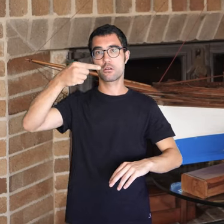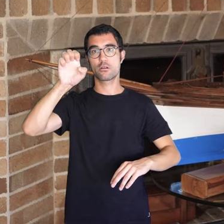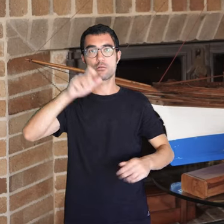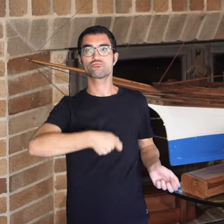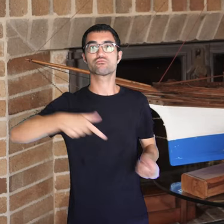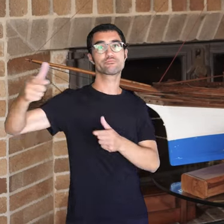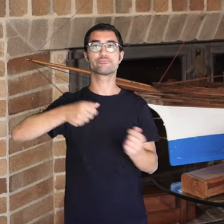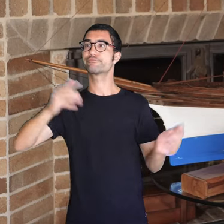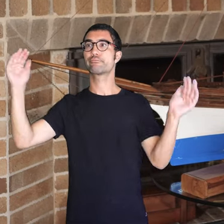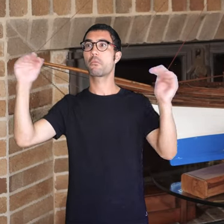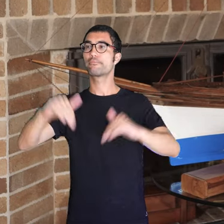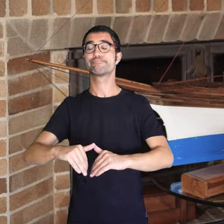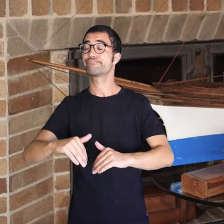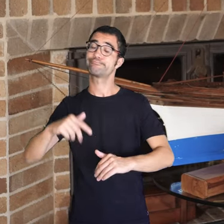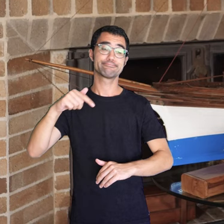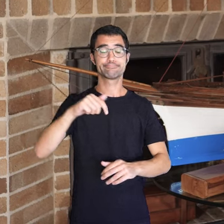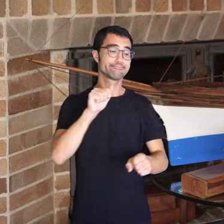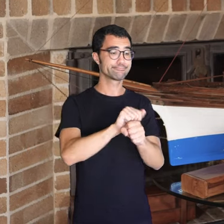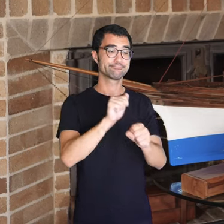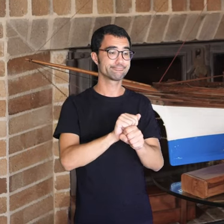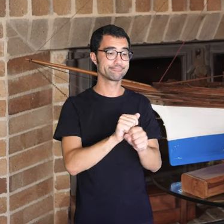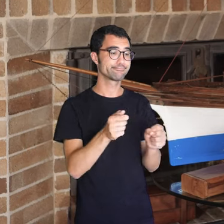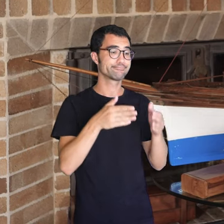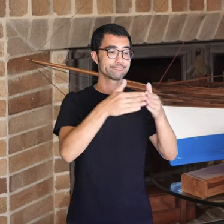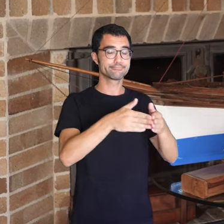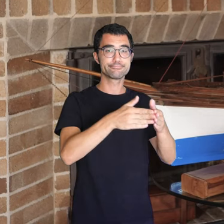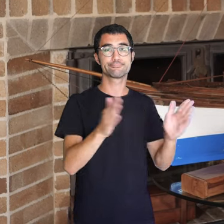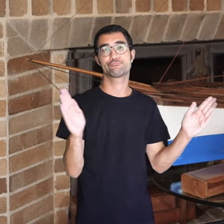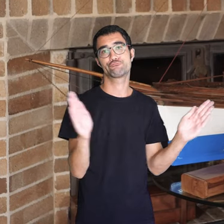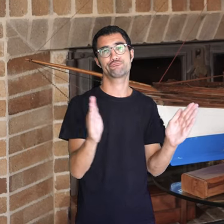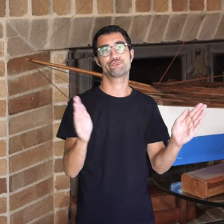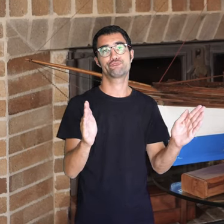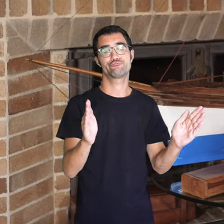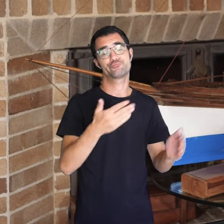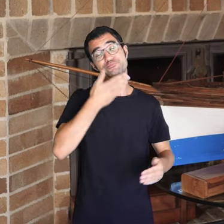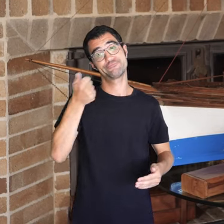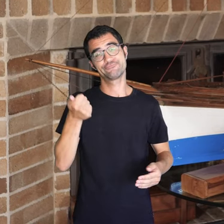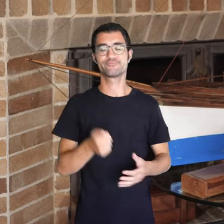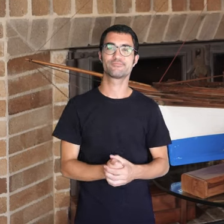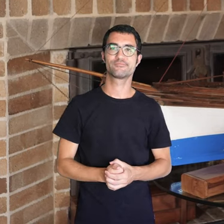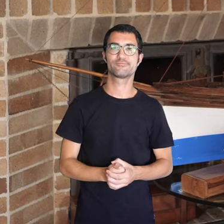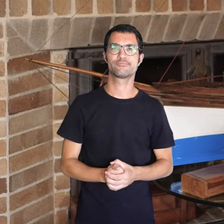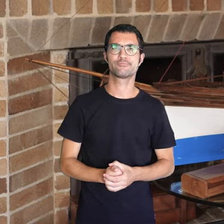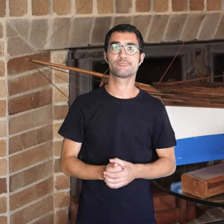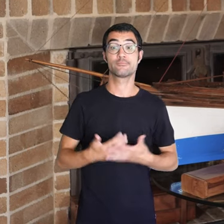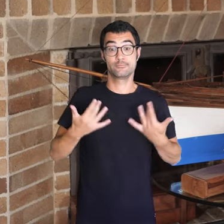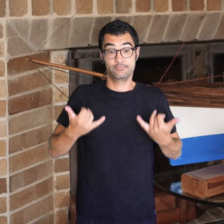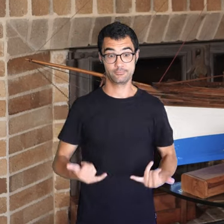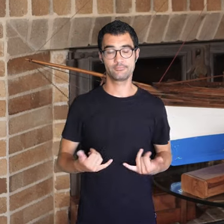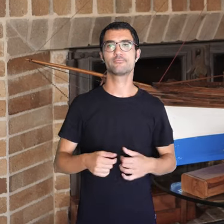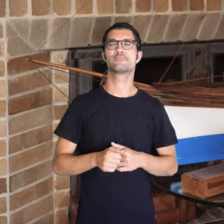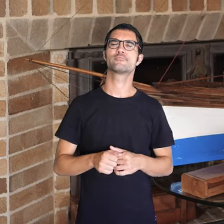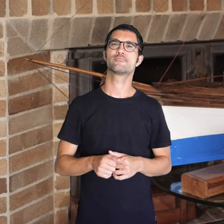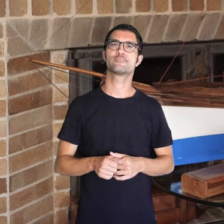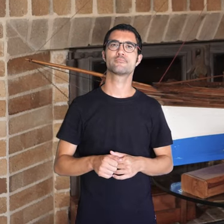pues, varen haver de cercar o dedicar-se a feines ja de barcos més petits. I així